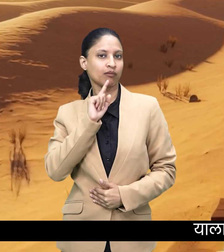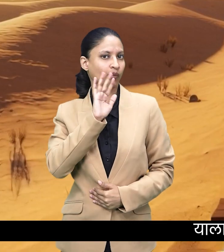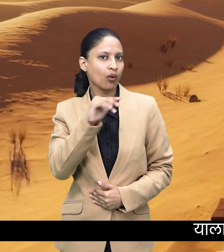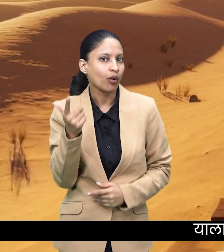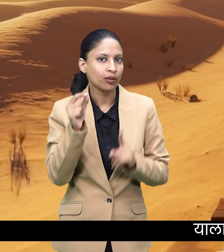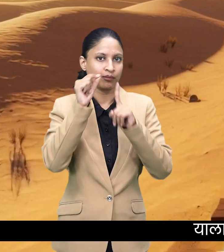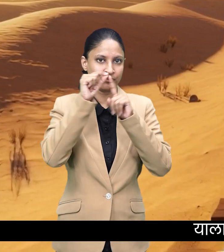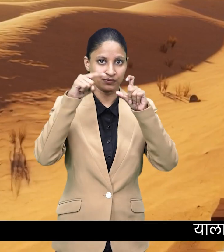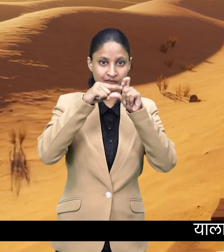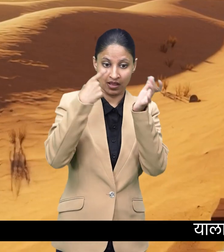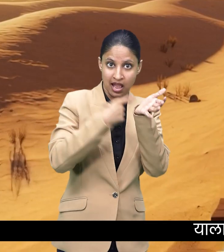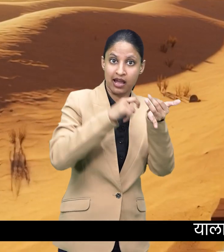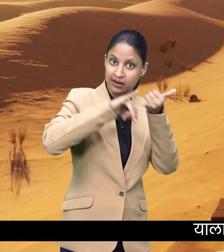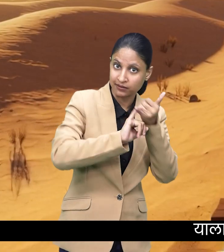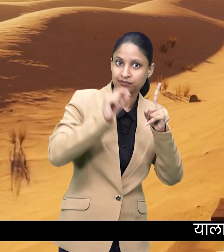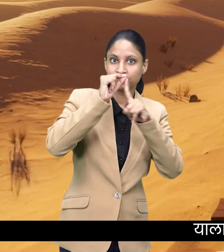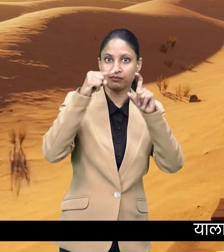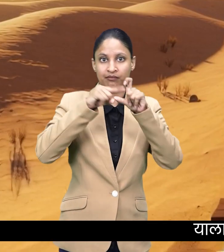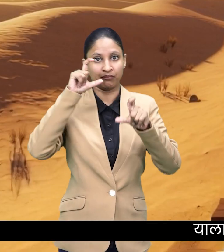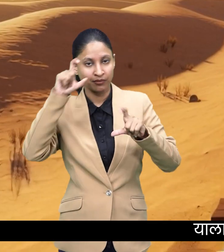यालाच दृष्टिकोन म्हणतात.